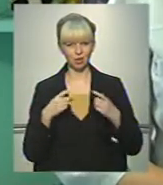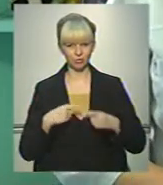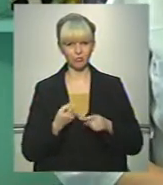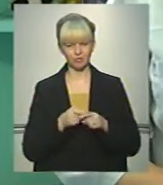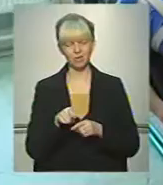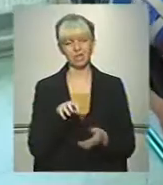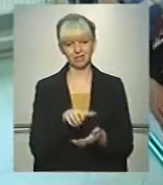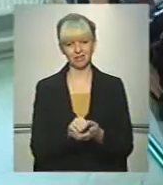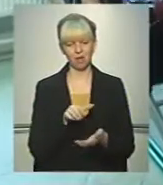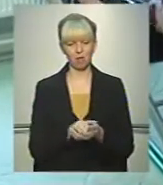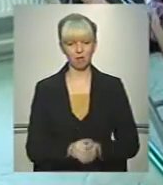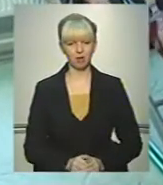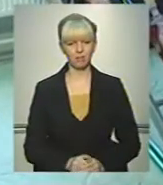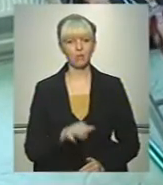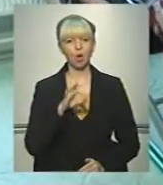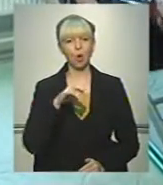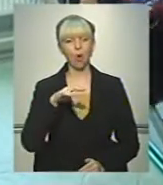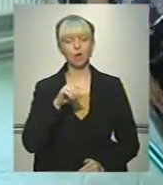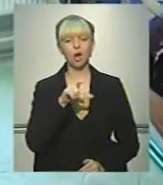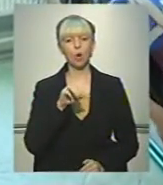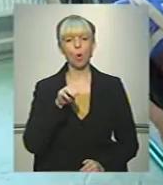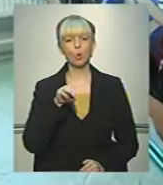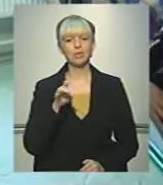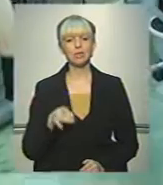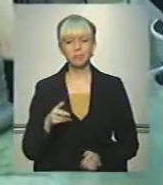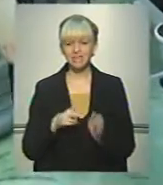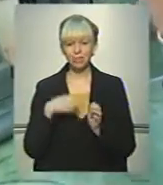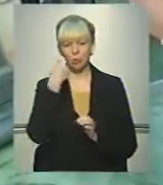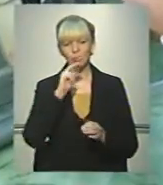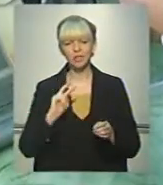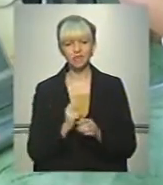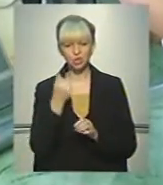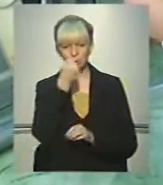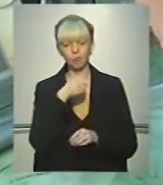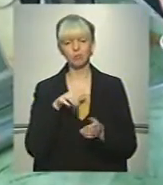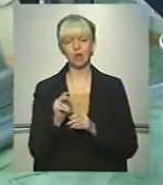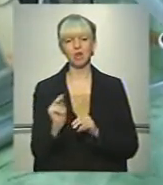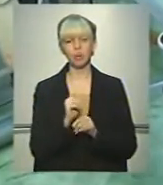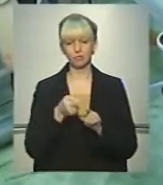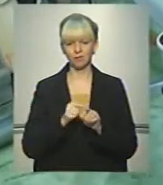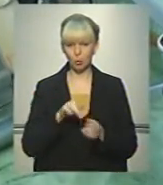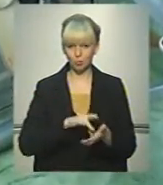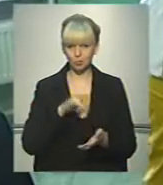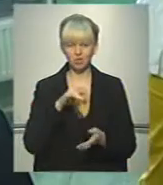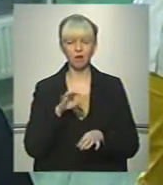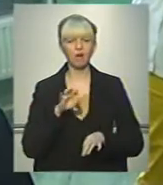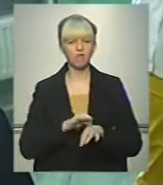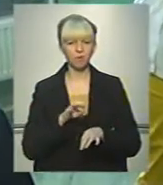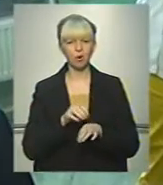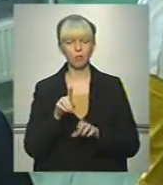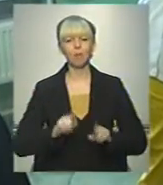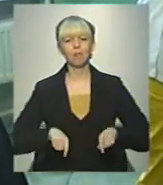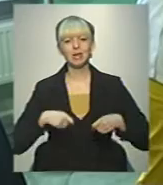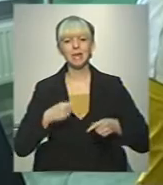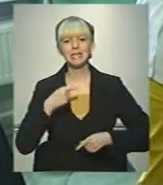він займається. Олег з Хотинського району з 7 років двічі на рік проходить лікування у цьому центрі. Хвороба йому